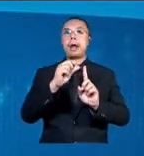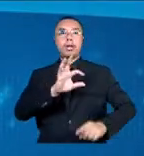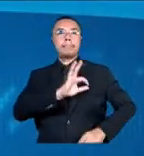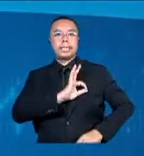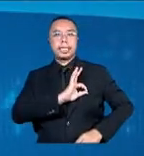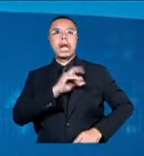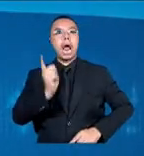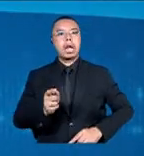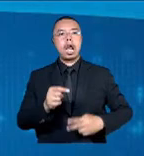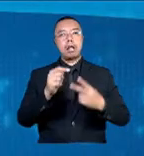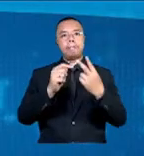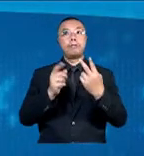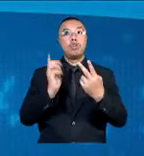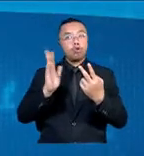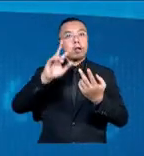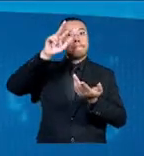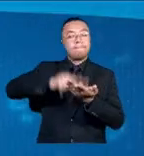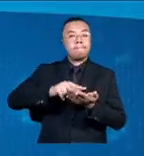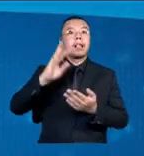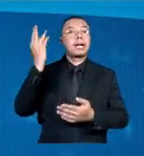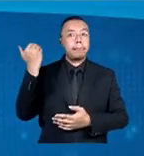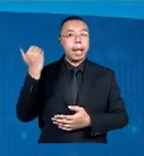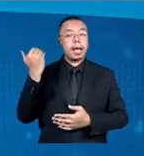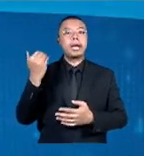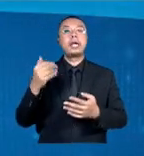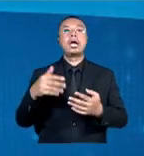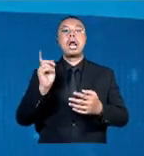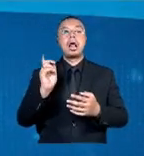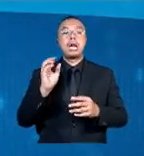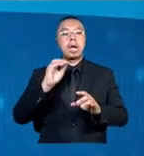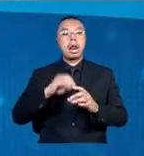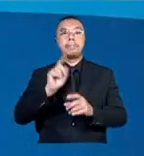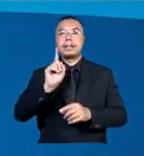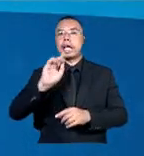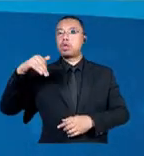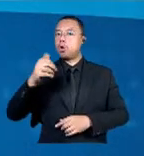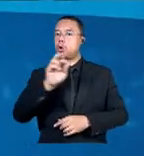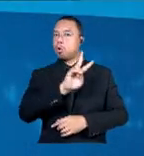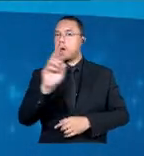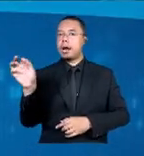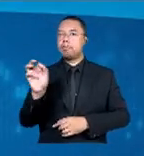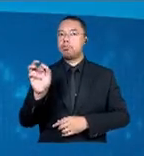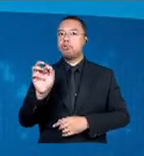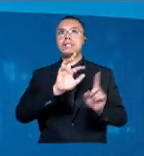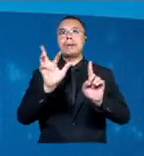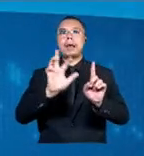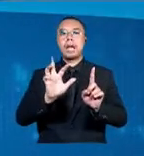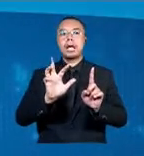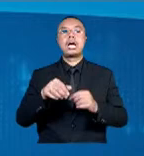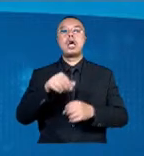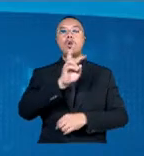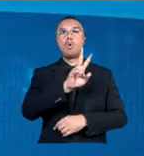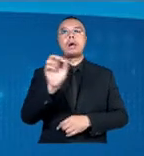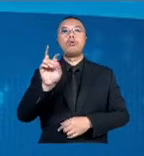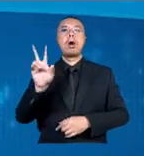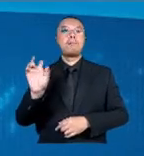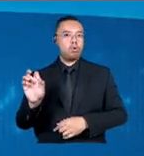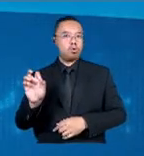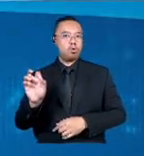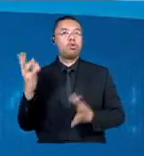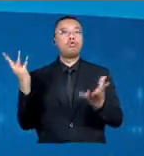presiden yang disahkan kemarin dalam jangka 1 tahun 2019 dan